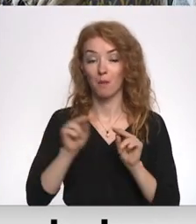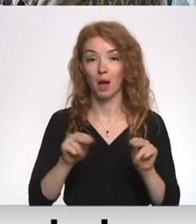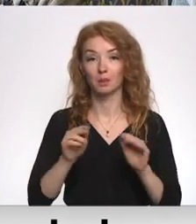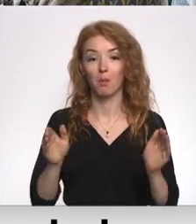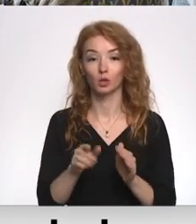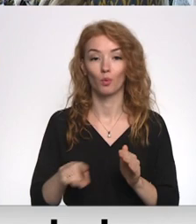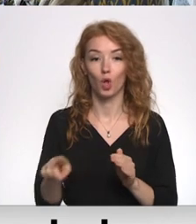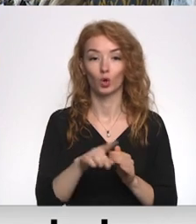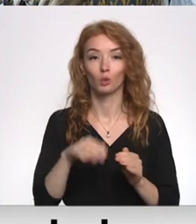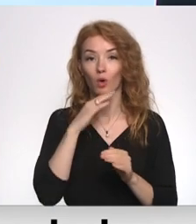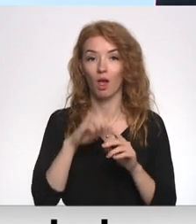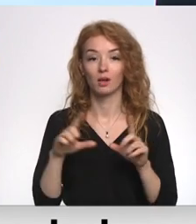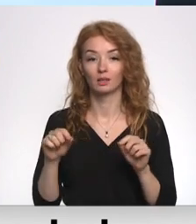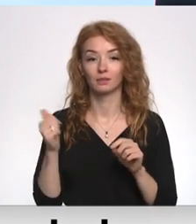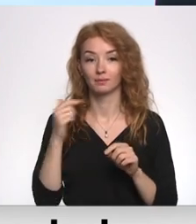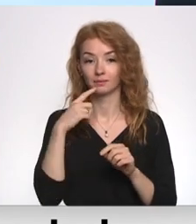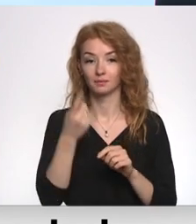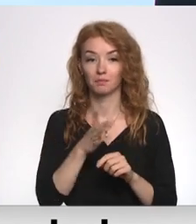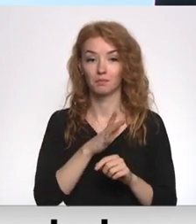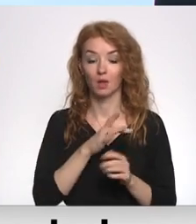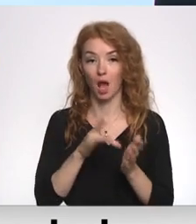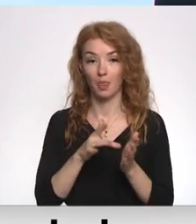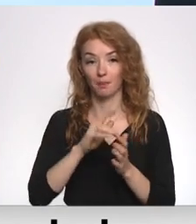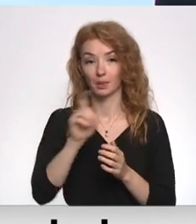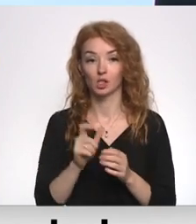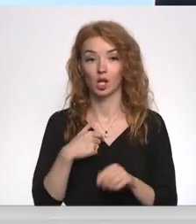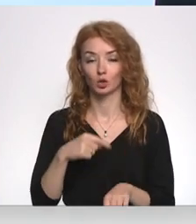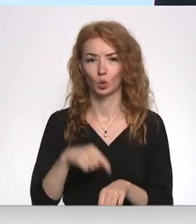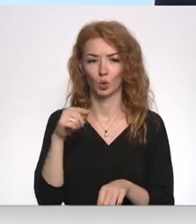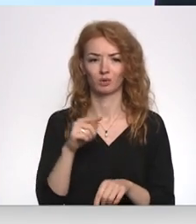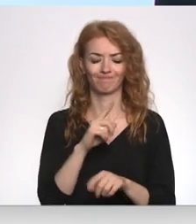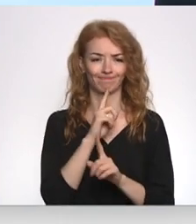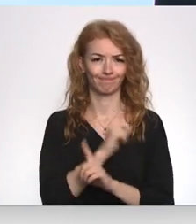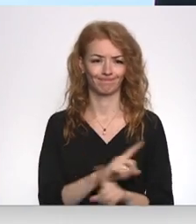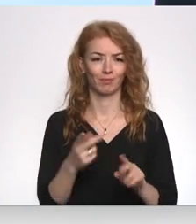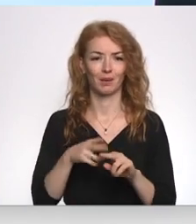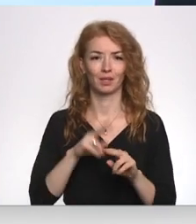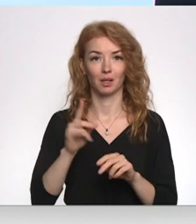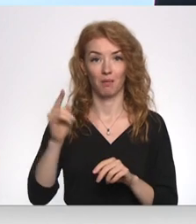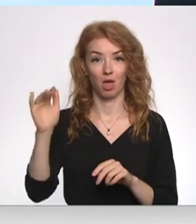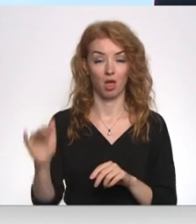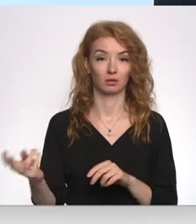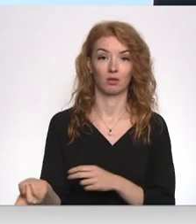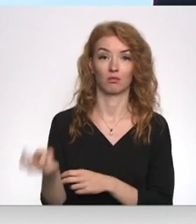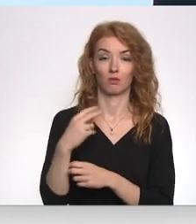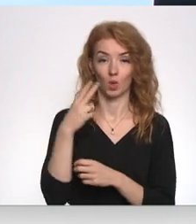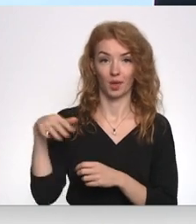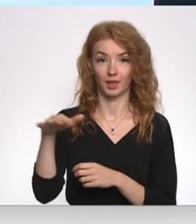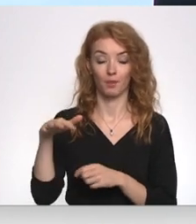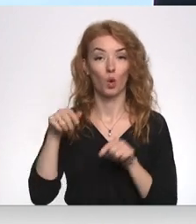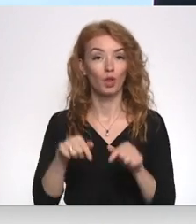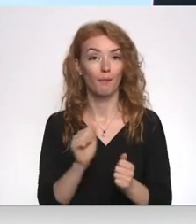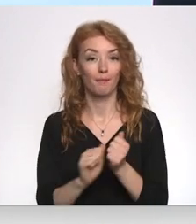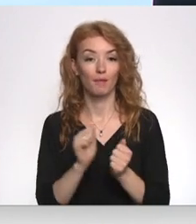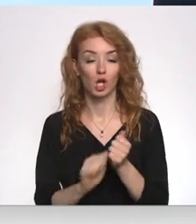mazākuma tautību klasēs. Bija kaut kāda brīža, kad es jūtos ļoti neumanīgi, tāpēc, ka bērns nāk no ģimenes, un šeit tiek bieži